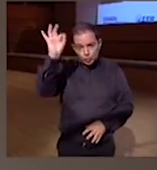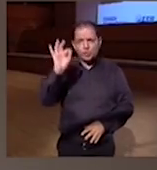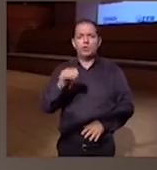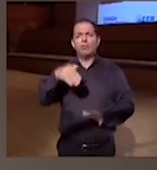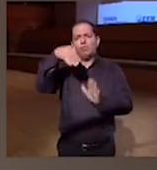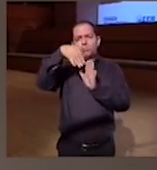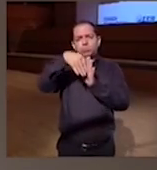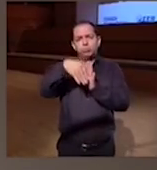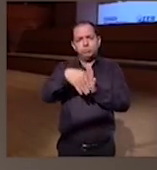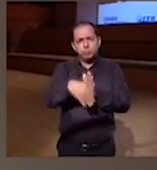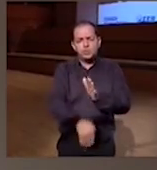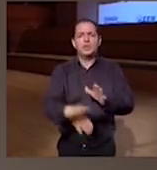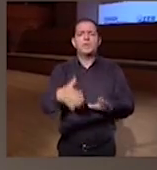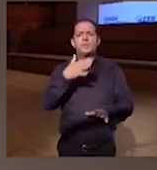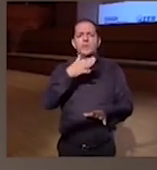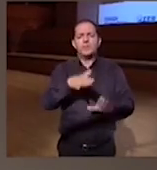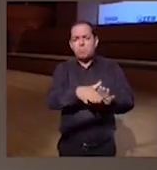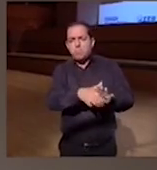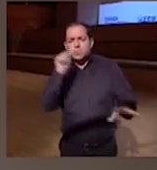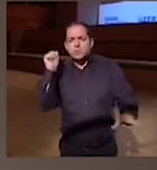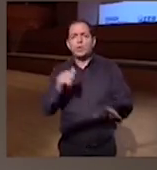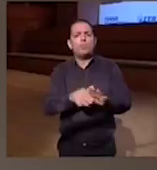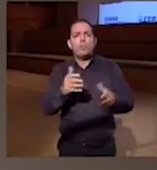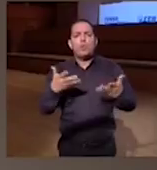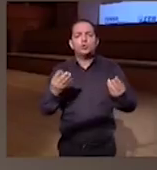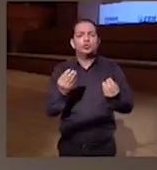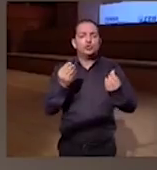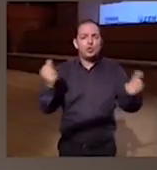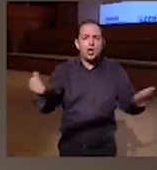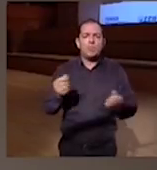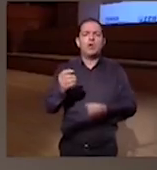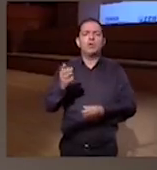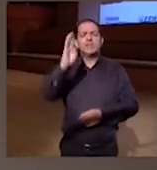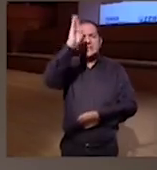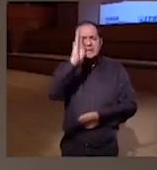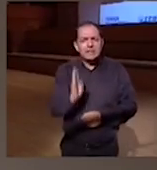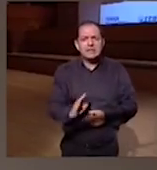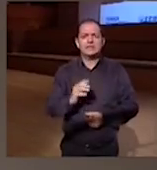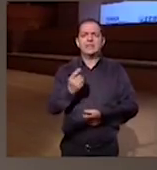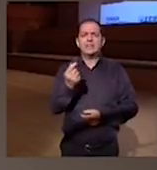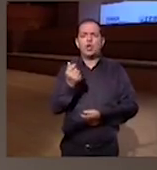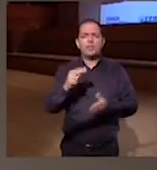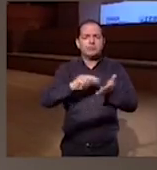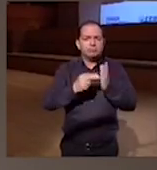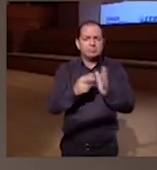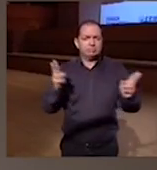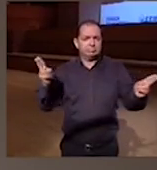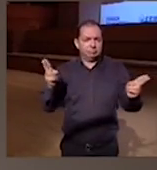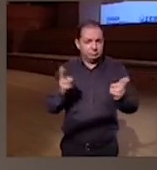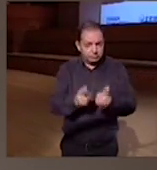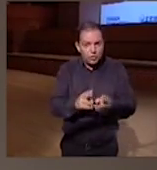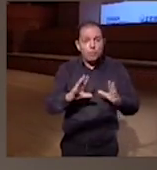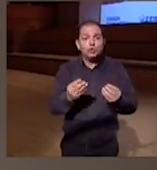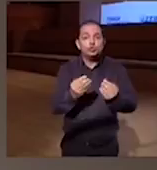ύφεση και την οικονομική συρρήκνωση των προηγούμενων ετών, αλλά και για την ενίσχυση